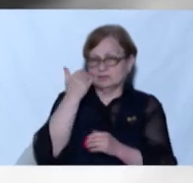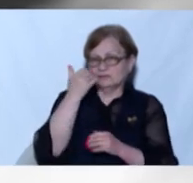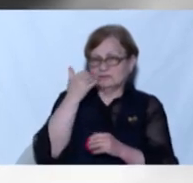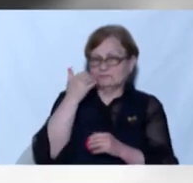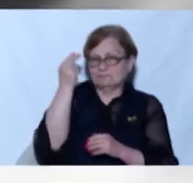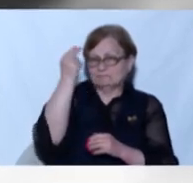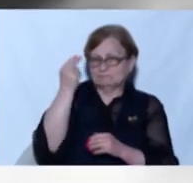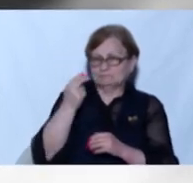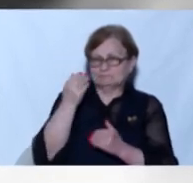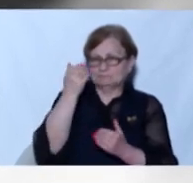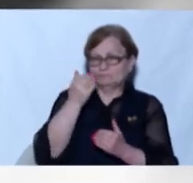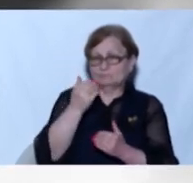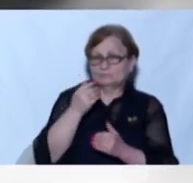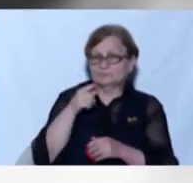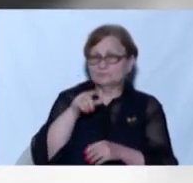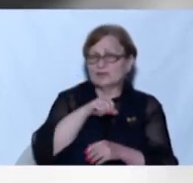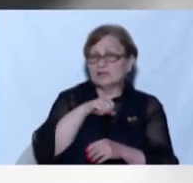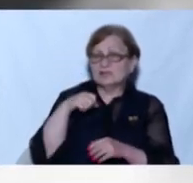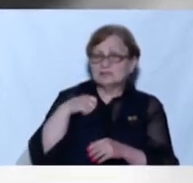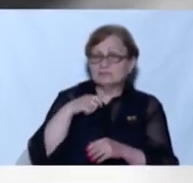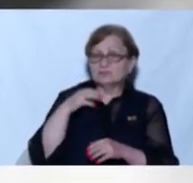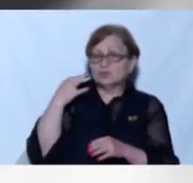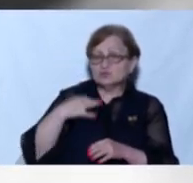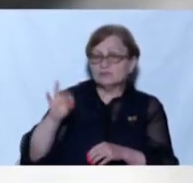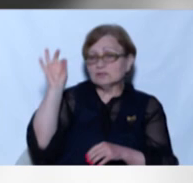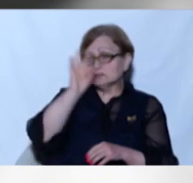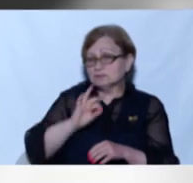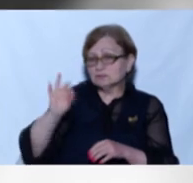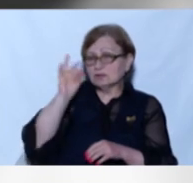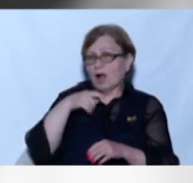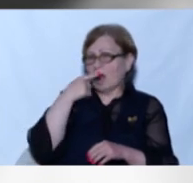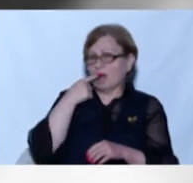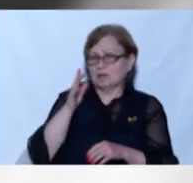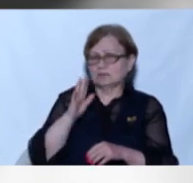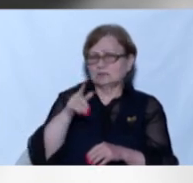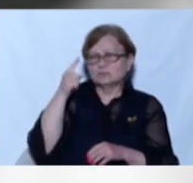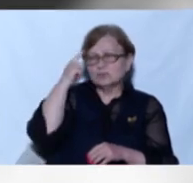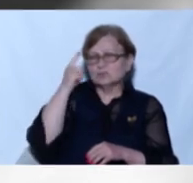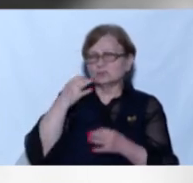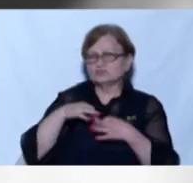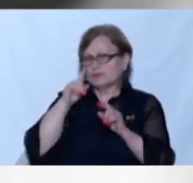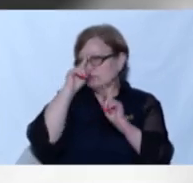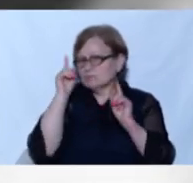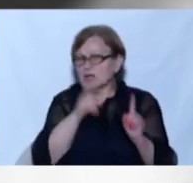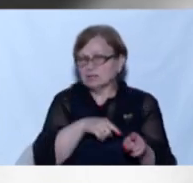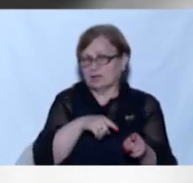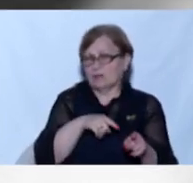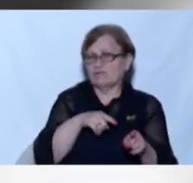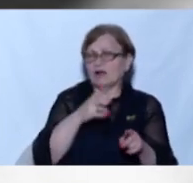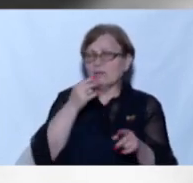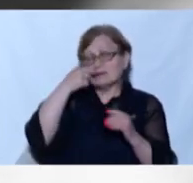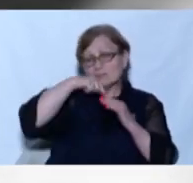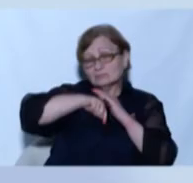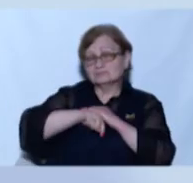ელი ერთხელაც კი არ ახსენებს შვილს, სულ გიჩნდება გრძნობა, როგორ მიატოვა შვილი. ნახეთ, რას უყურებდა